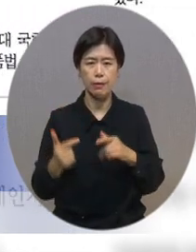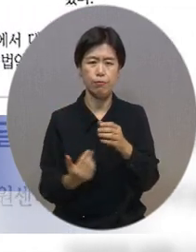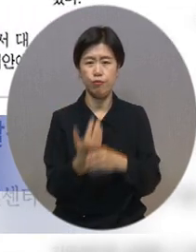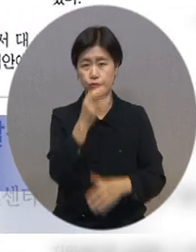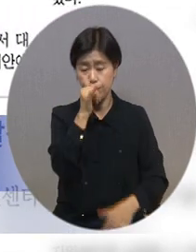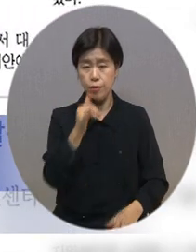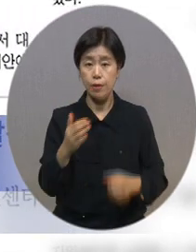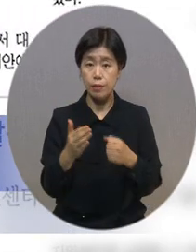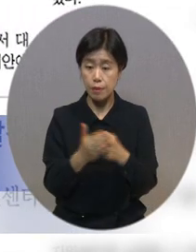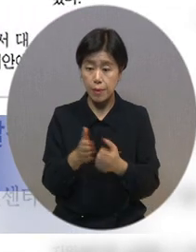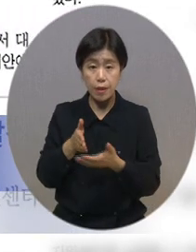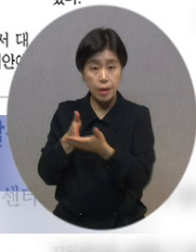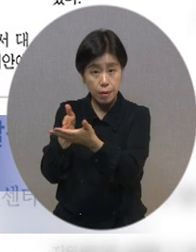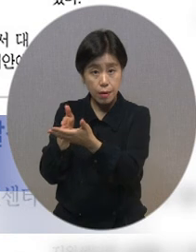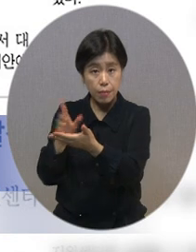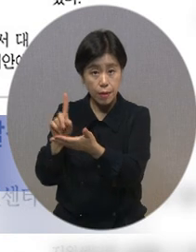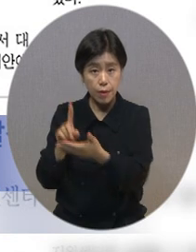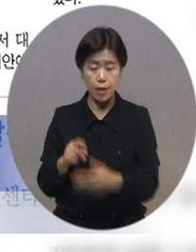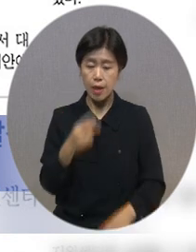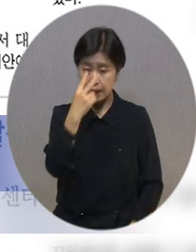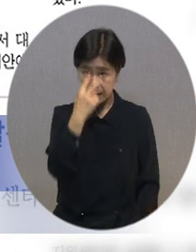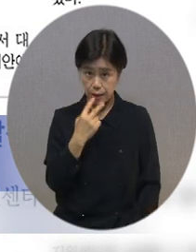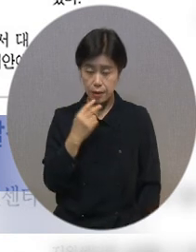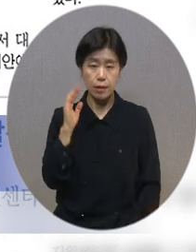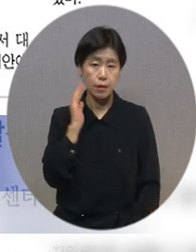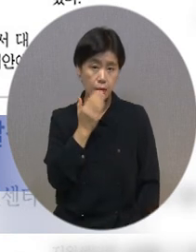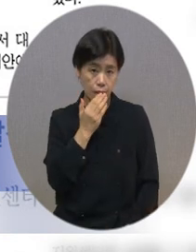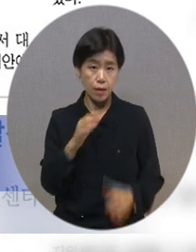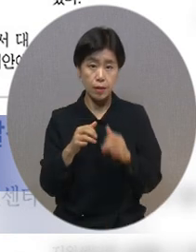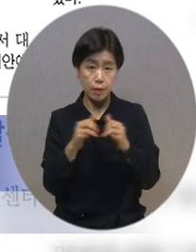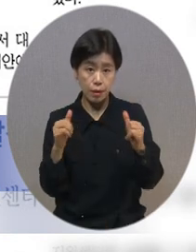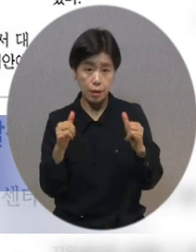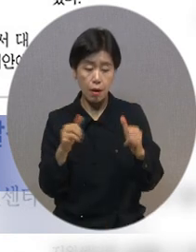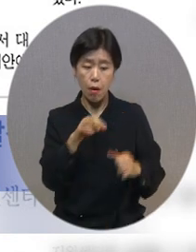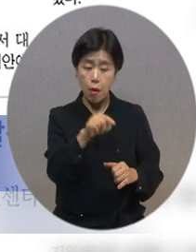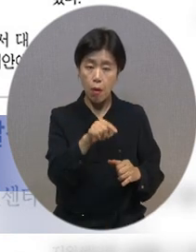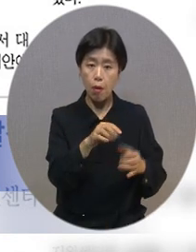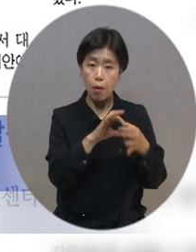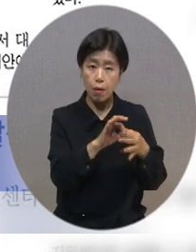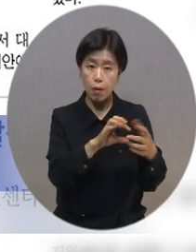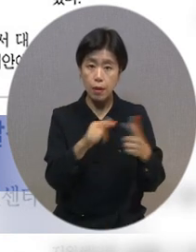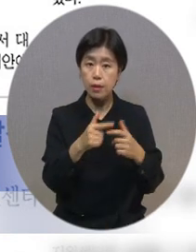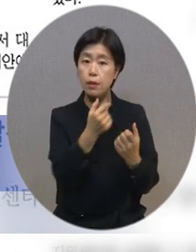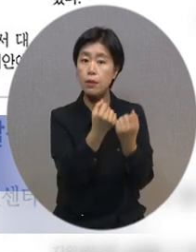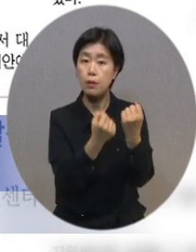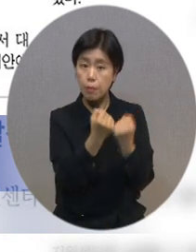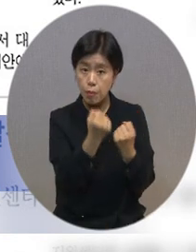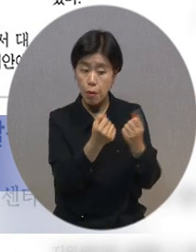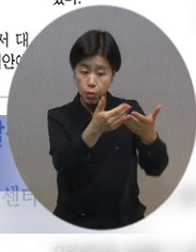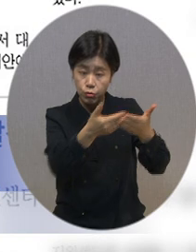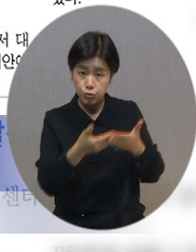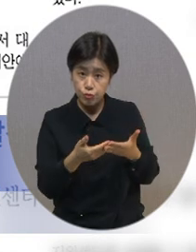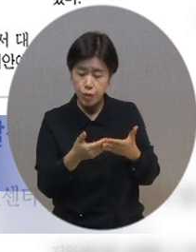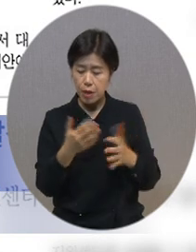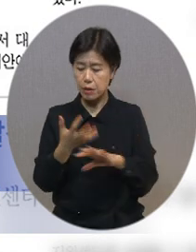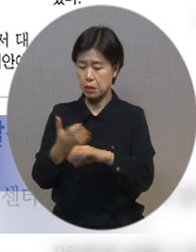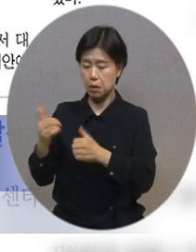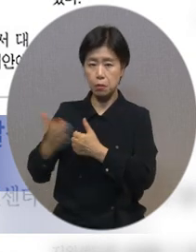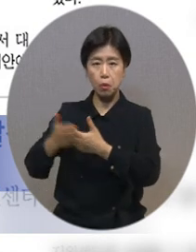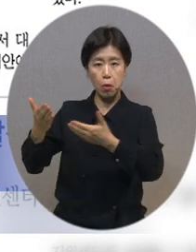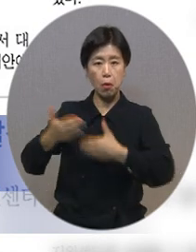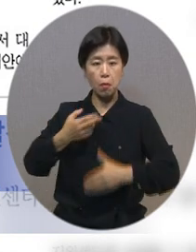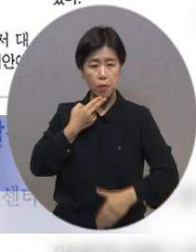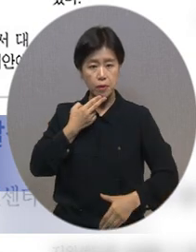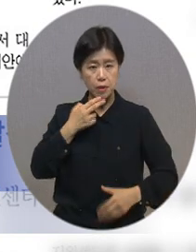계정 안에서는 시청각 장애인이 화장품에 관한 필요한 정보를 타인에 도움없이 획득하고 안전하게